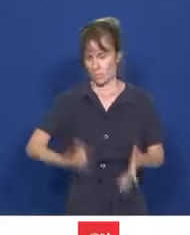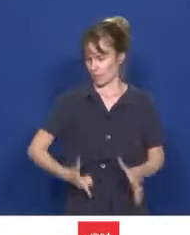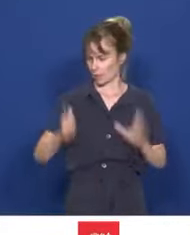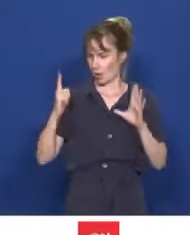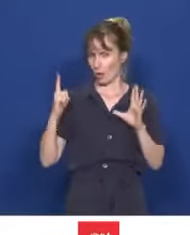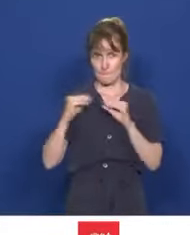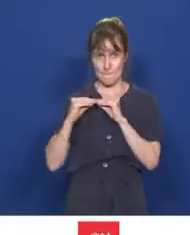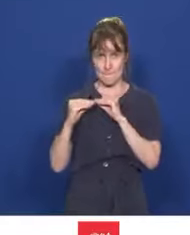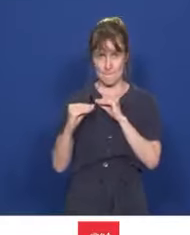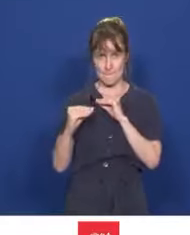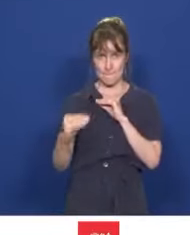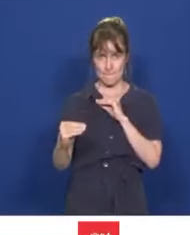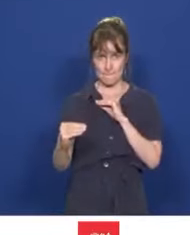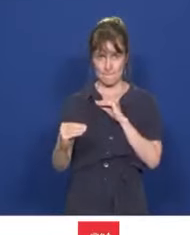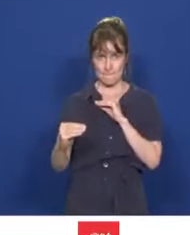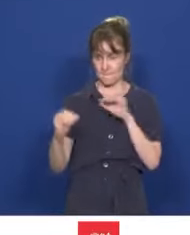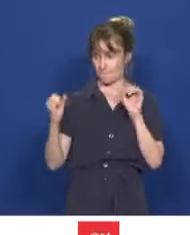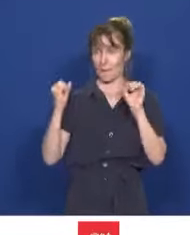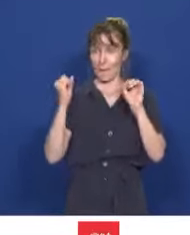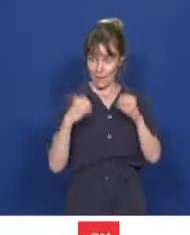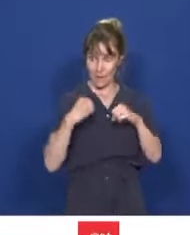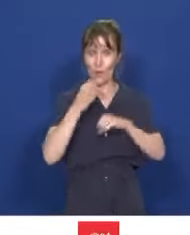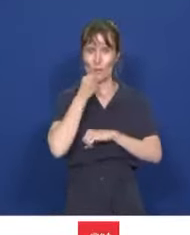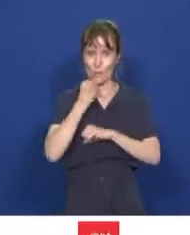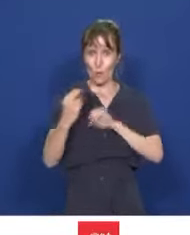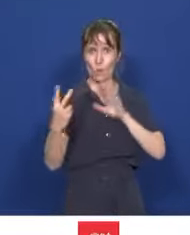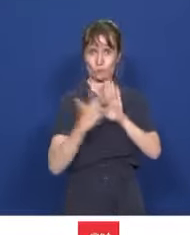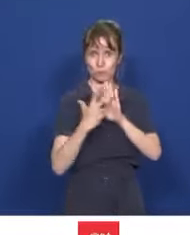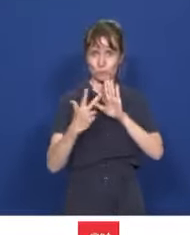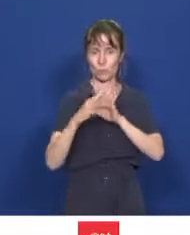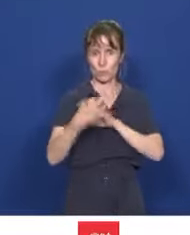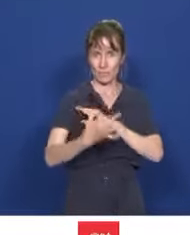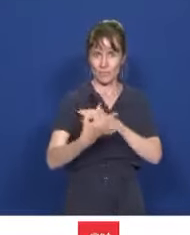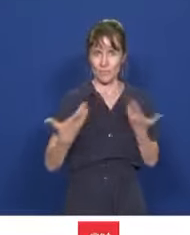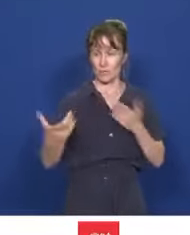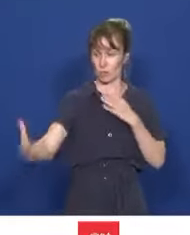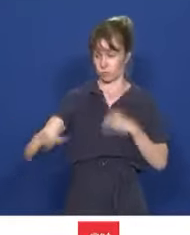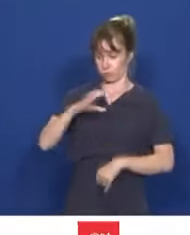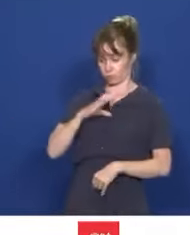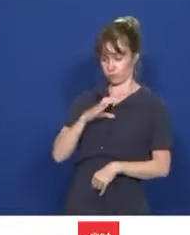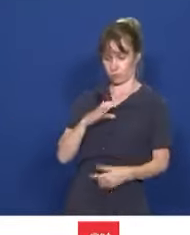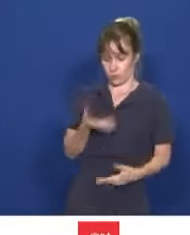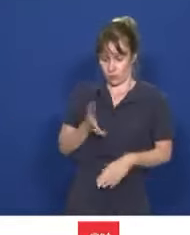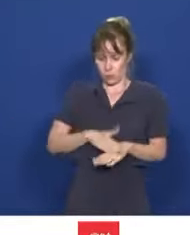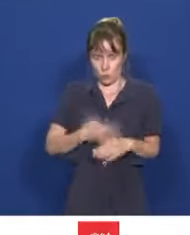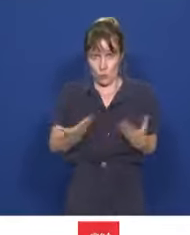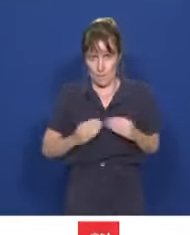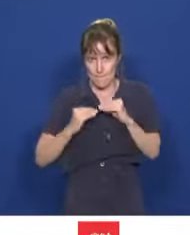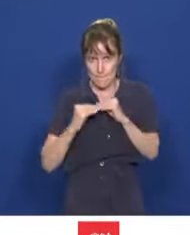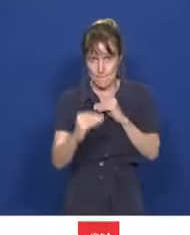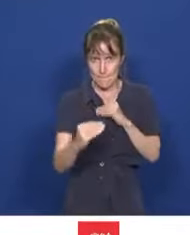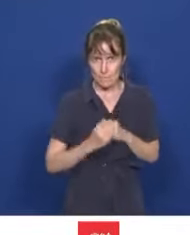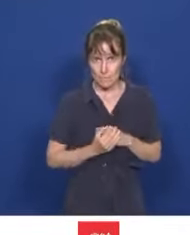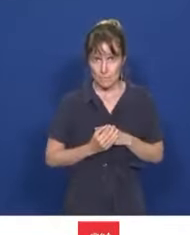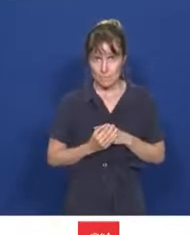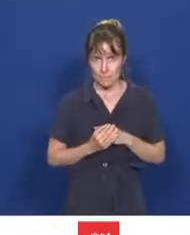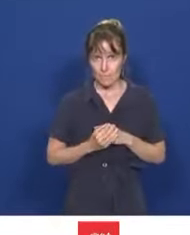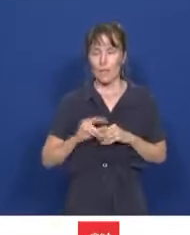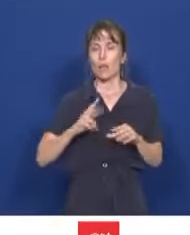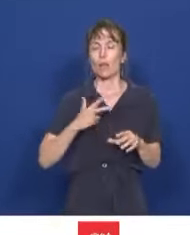l'accord a été trouvé et les fonds perçus. Un architecte a certes été désigné 3 ans après l'encaissement des